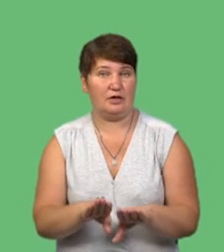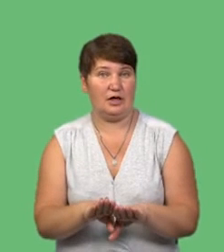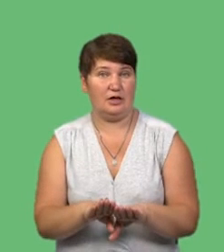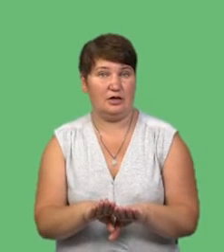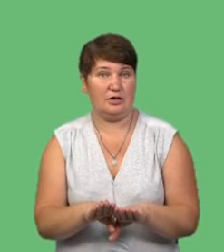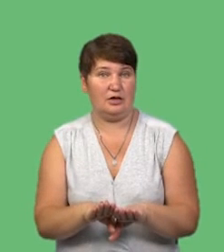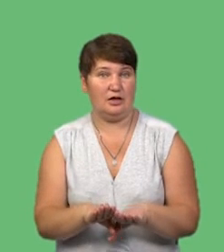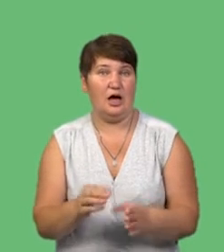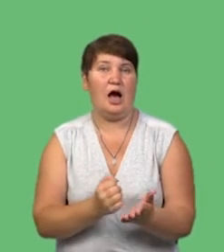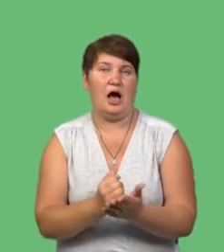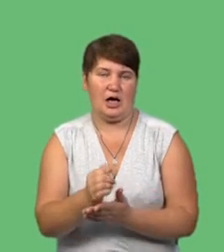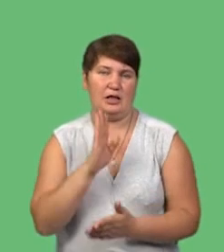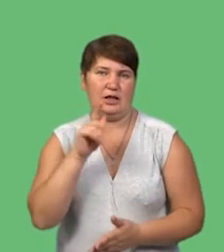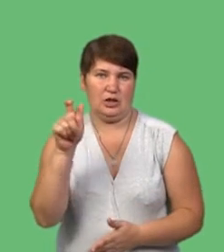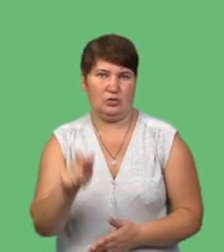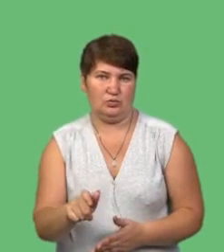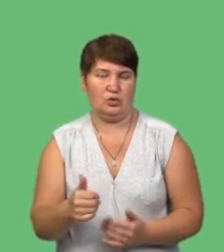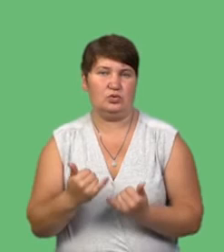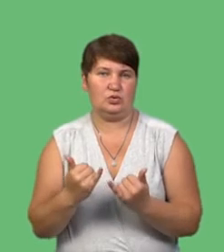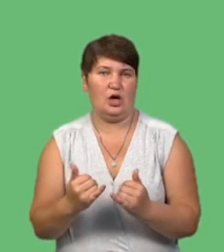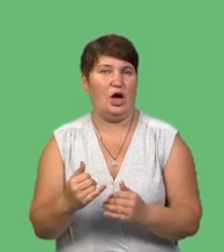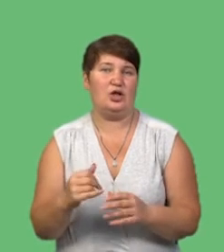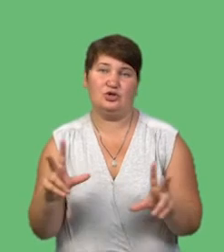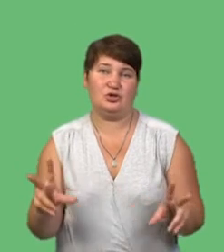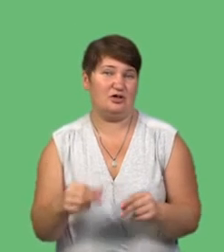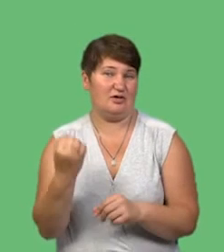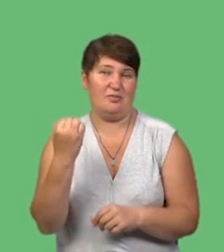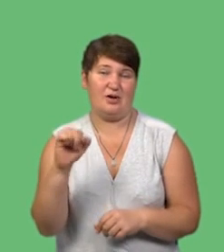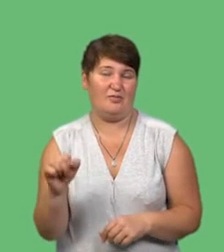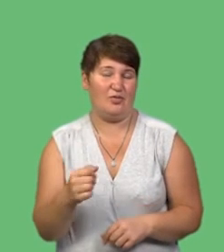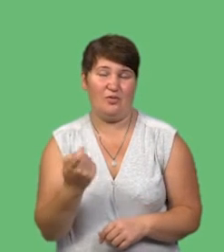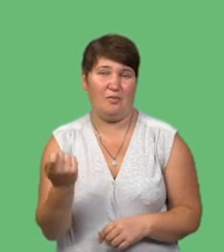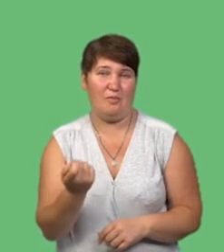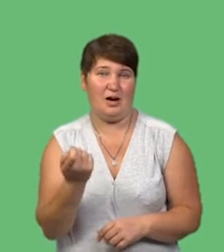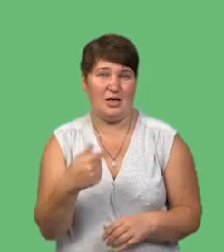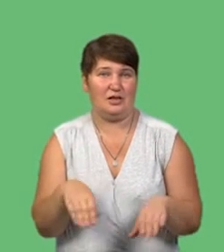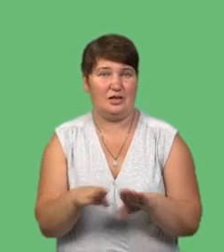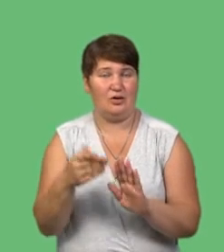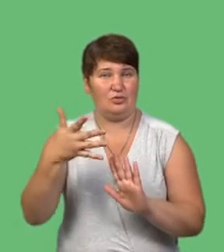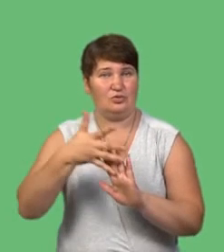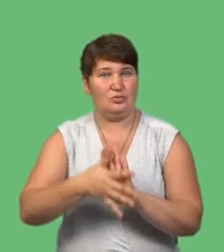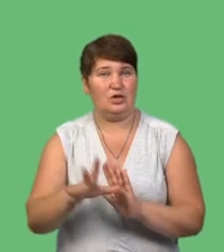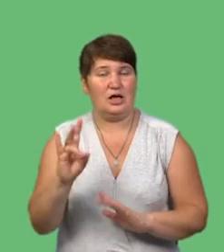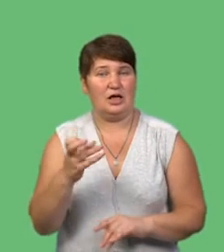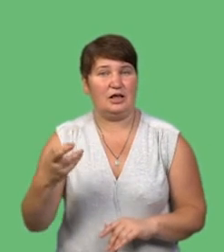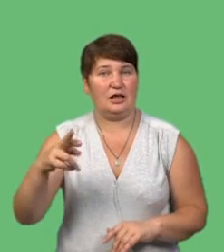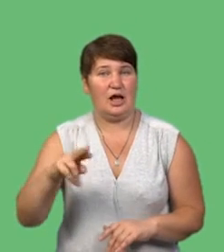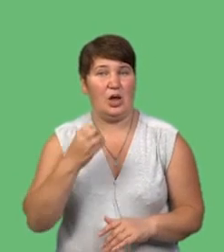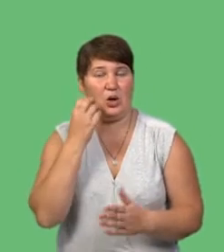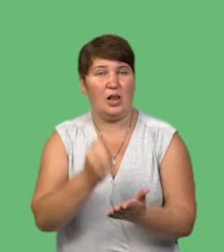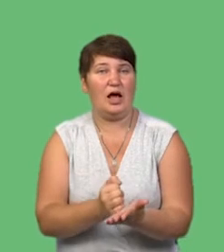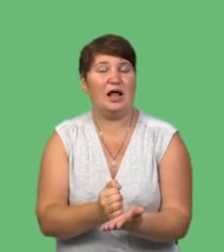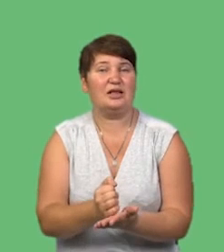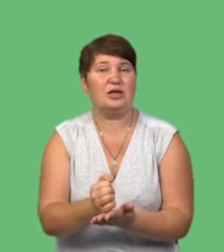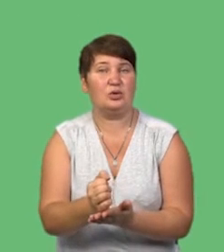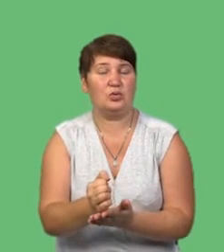Кандидатура достойна, але шанси на перемогу дуже малі. І я так розумію, що Наталія, коли кандидує, то перш